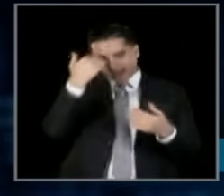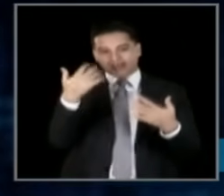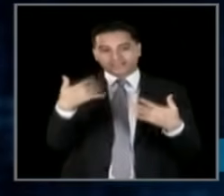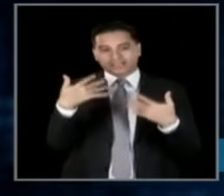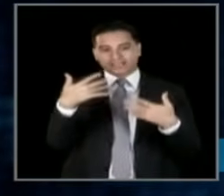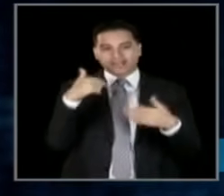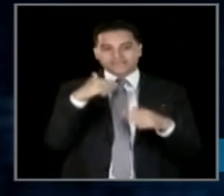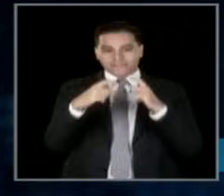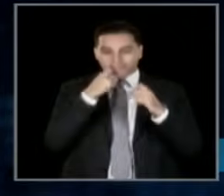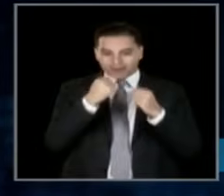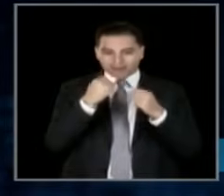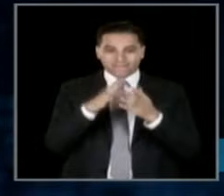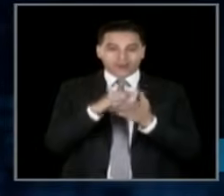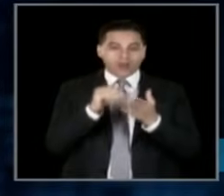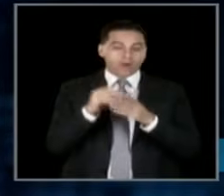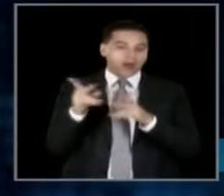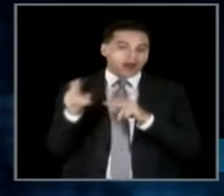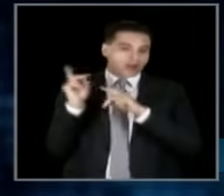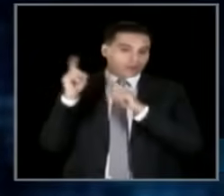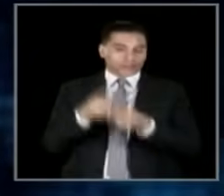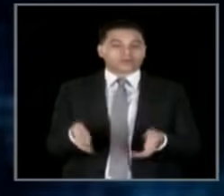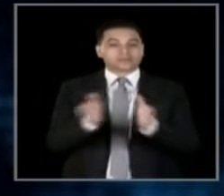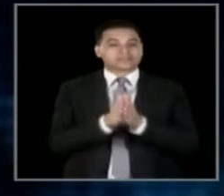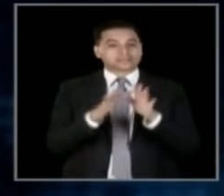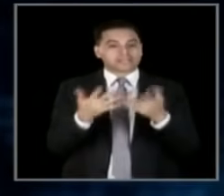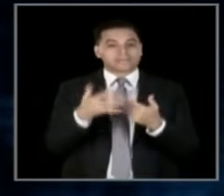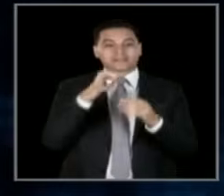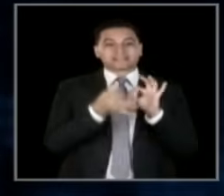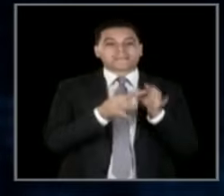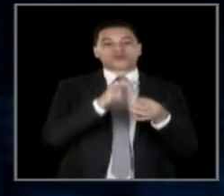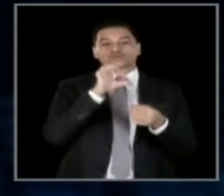1,125,000 جنيه، ويبقى مجموع المبلغ من أول حلقة لحد دلوقتي